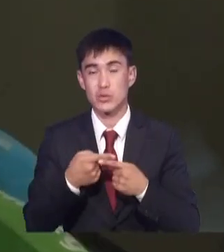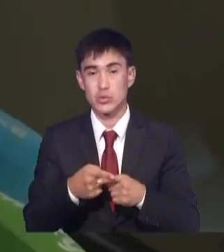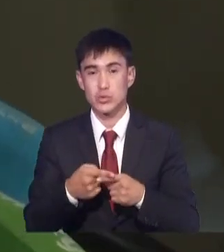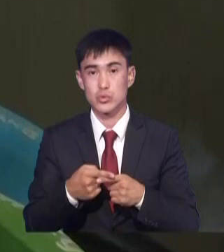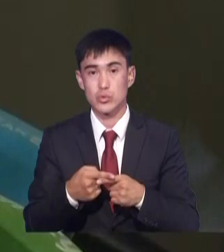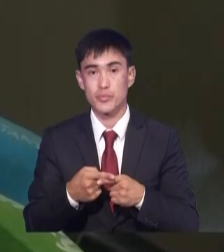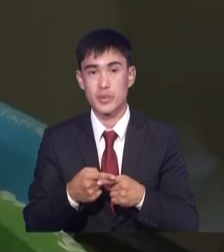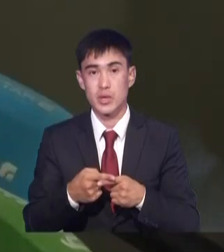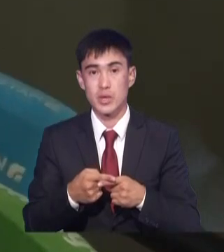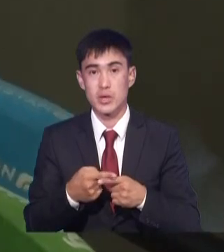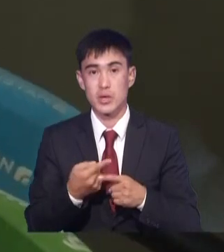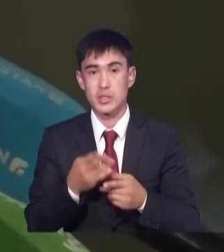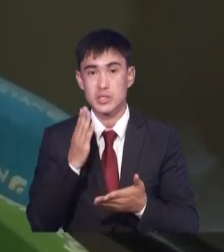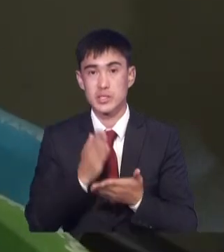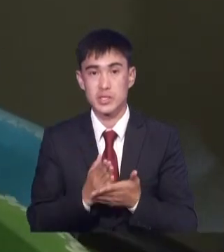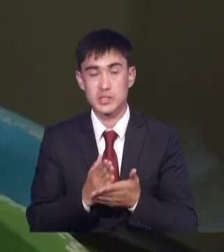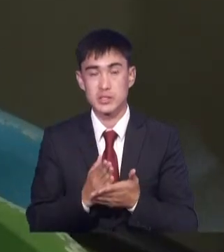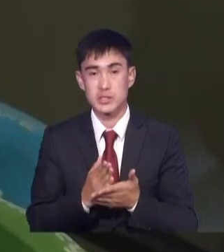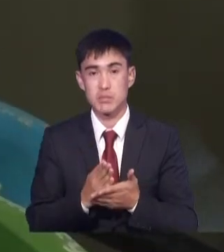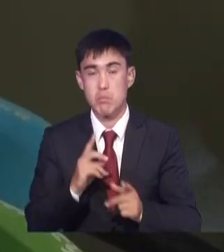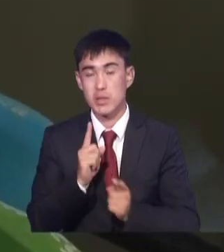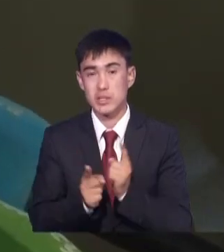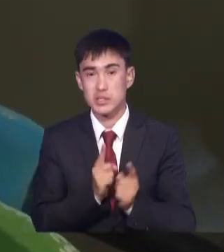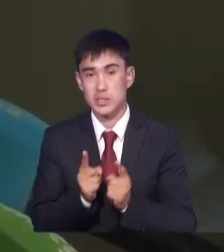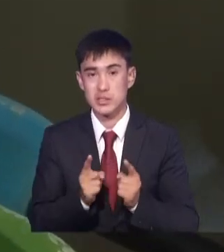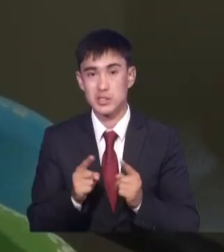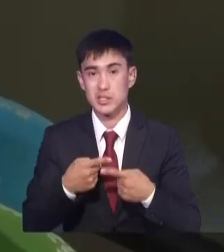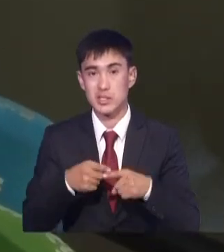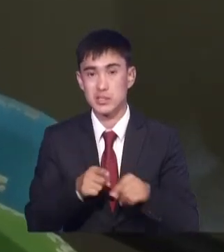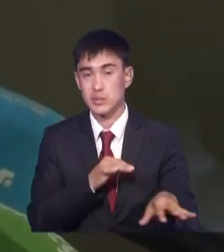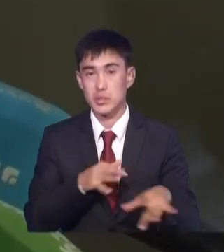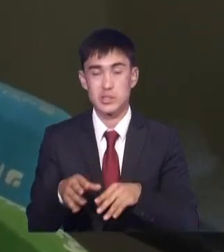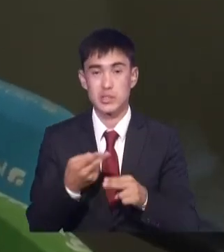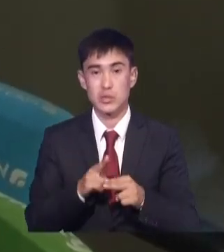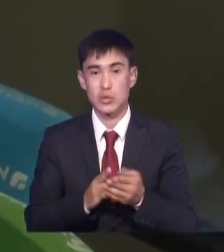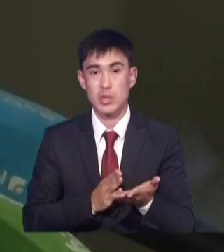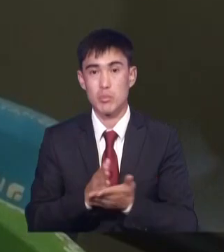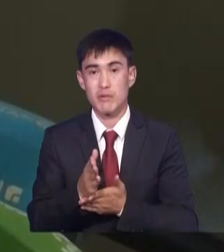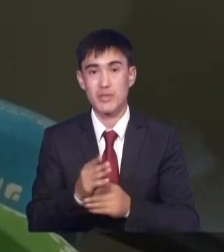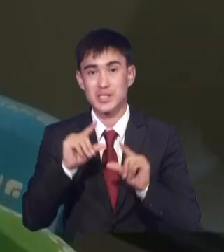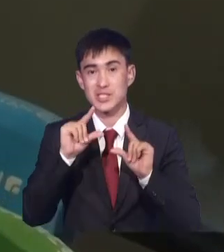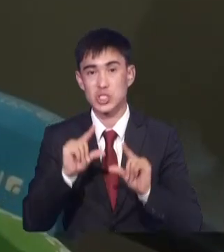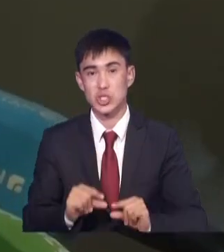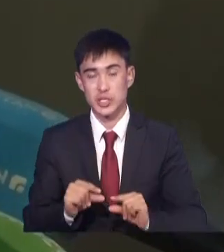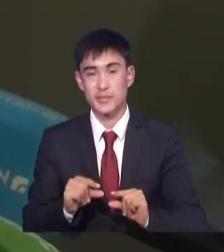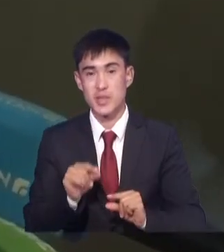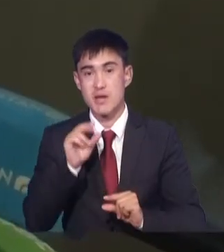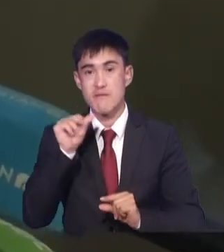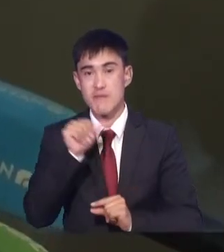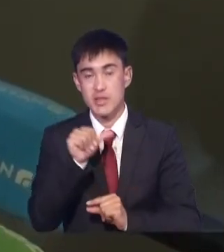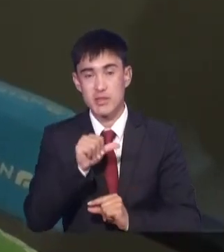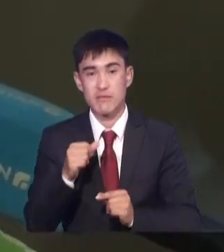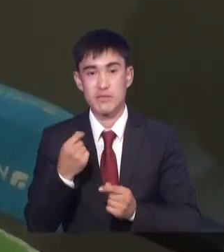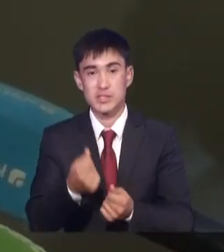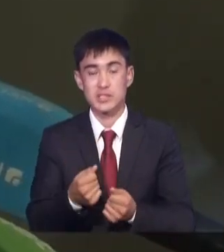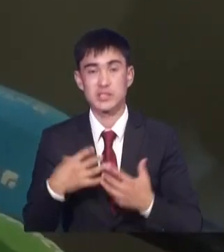технологическую линейку, где предусмотрена модернизация технологического процесса, которая направлена на снижение вредного воздействия